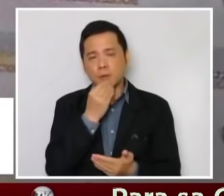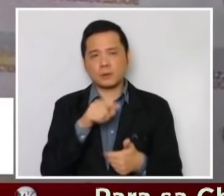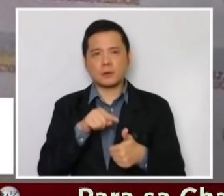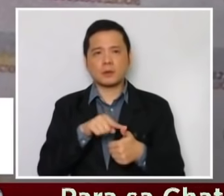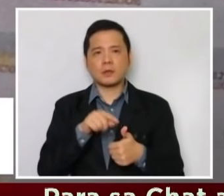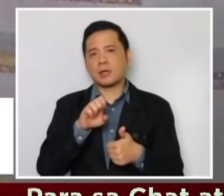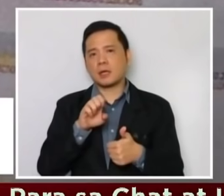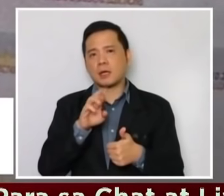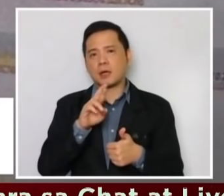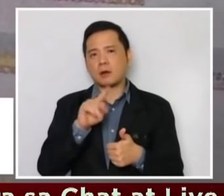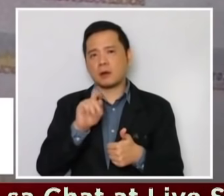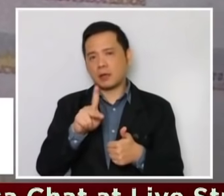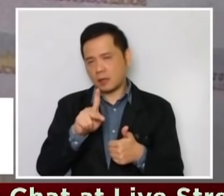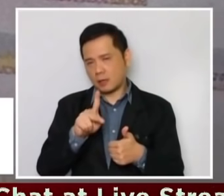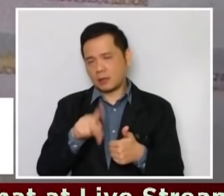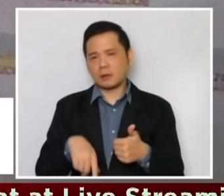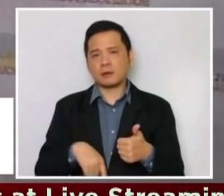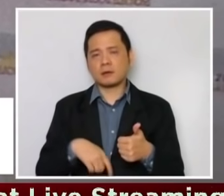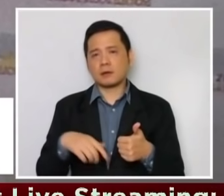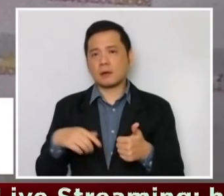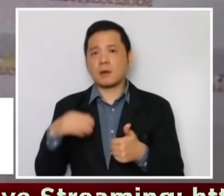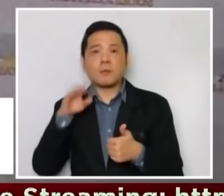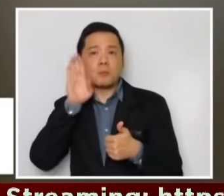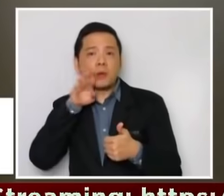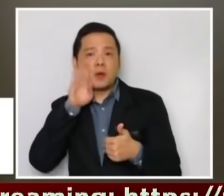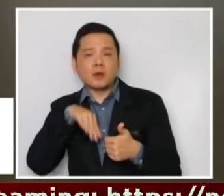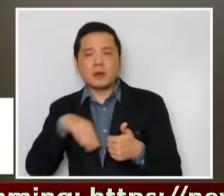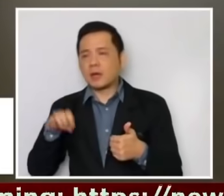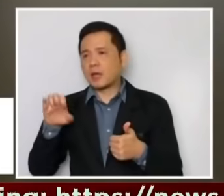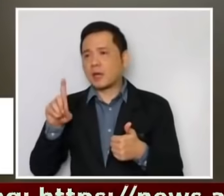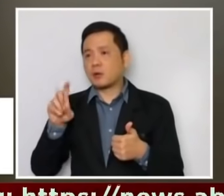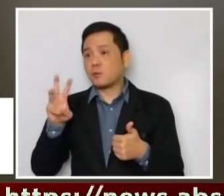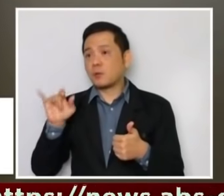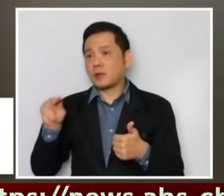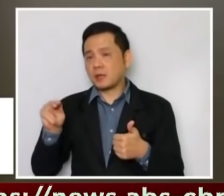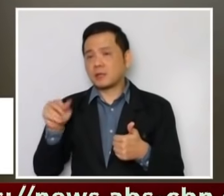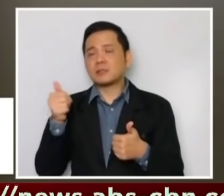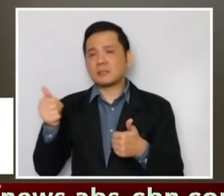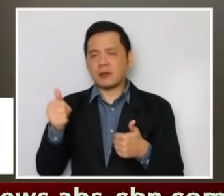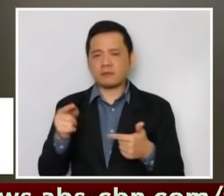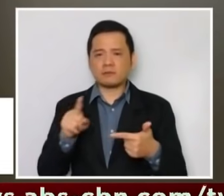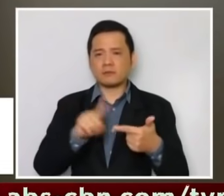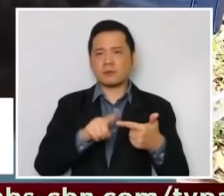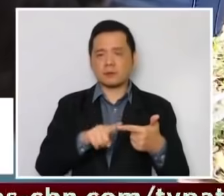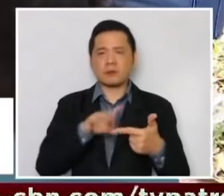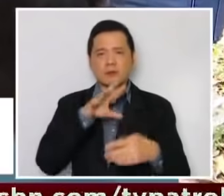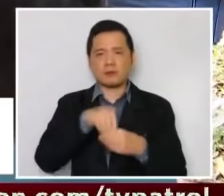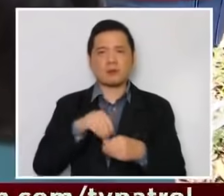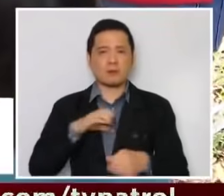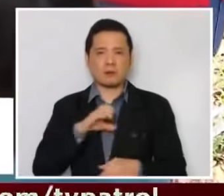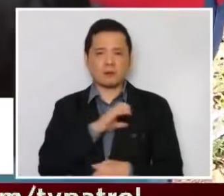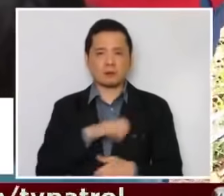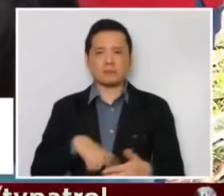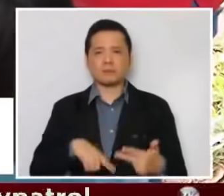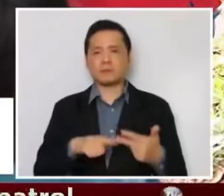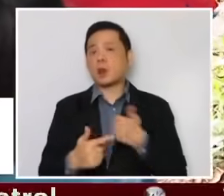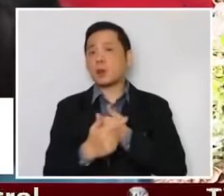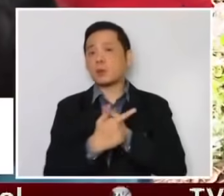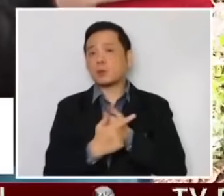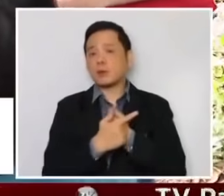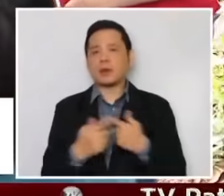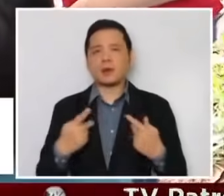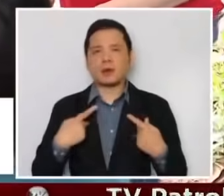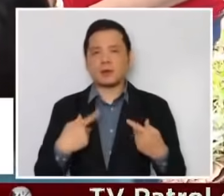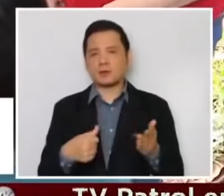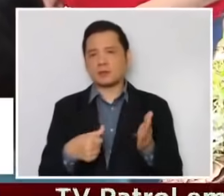Olivares, kapatid ni incumbent Mayor Edwin Olivares na tatakbo bilang congressman. Sa Laguna, re-election ang